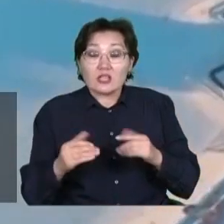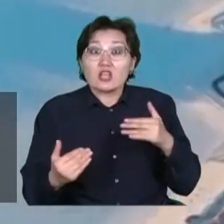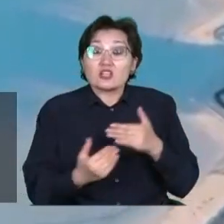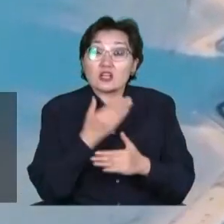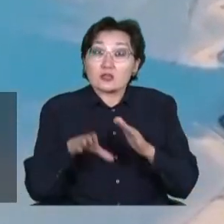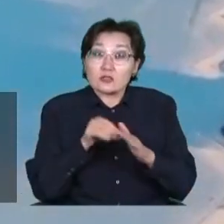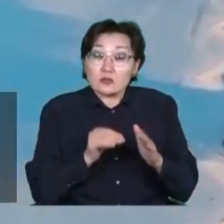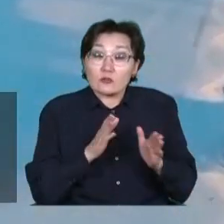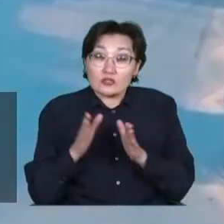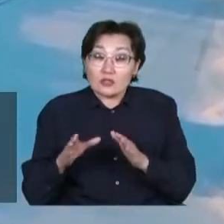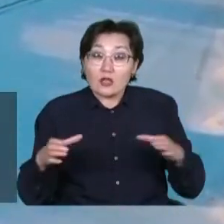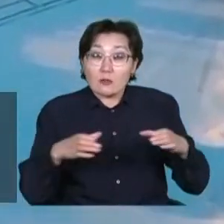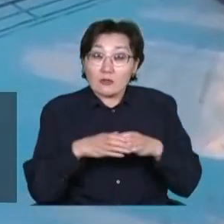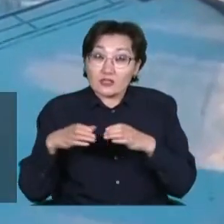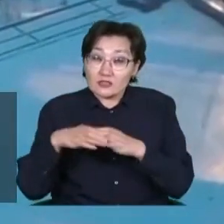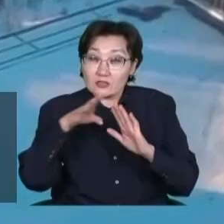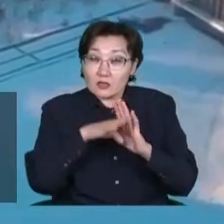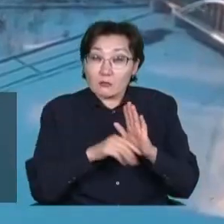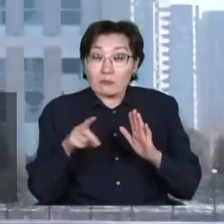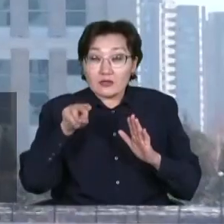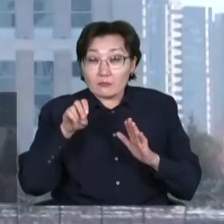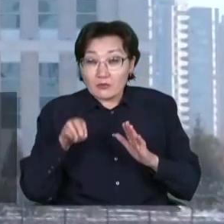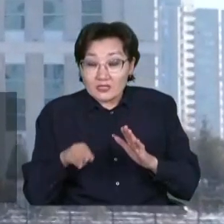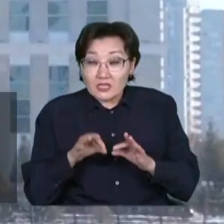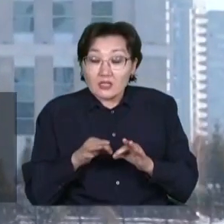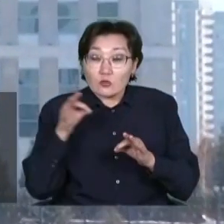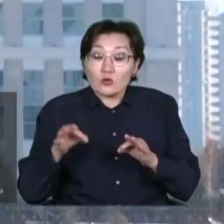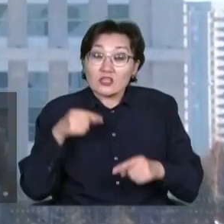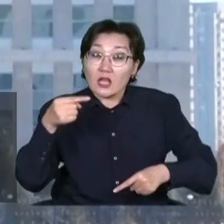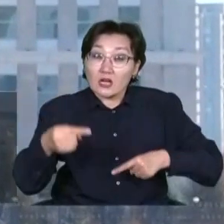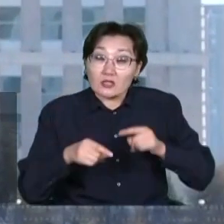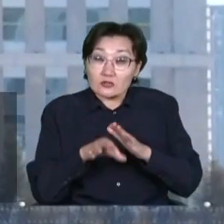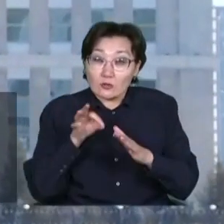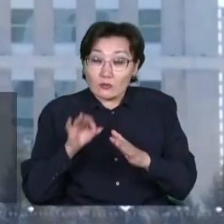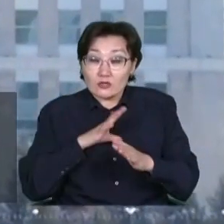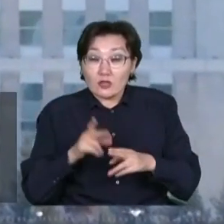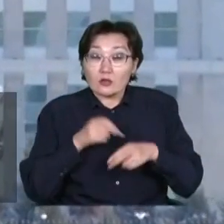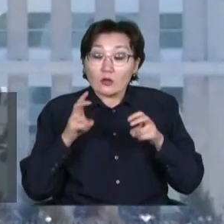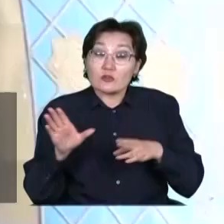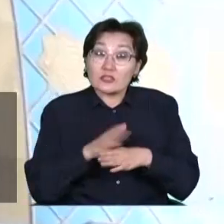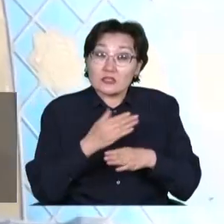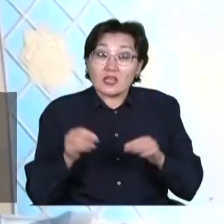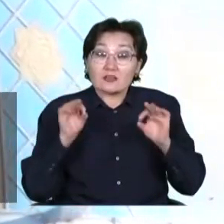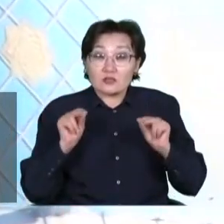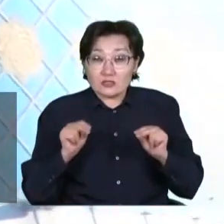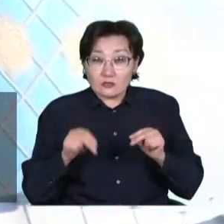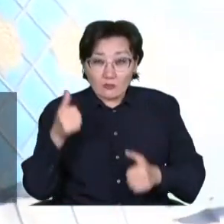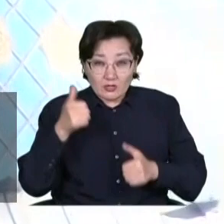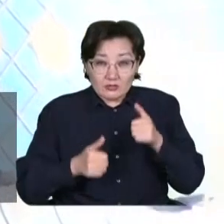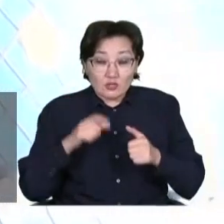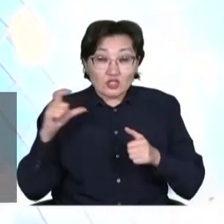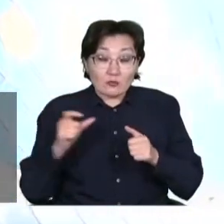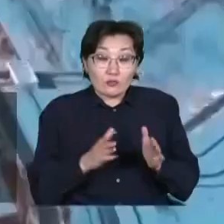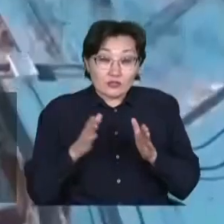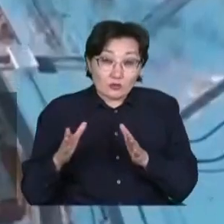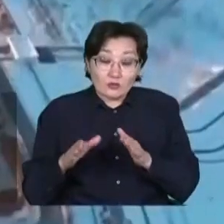мен партиялардың тізімі және бір мандатты округтер арқылы жасақталды. Қауіпсіздіктен бөлек әділ әрі бәсекелі экономика